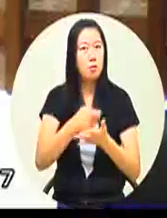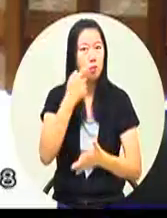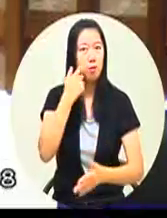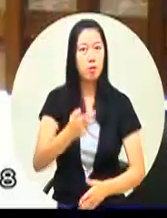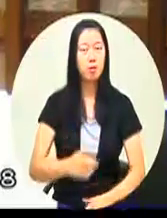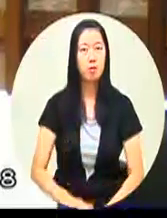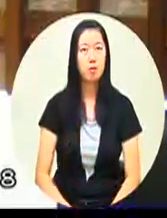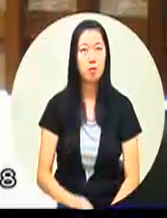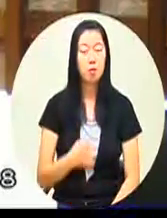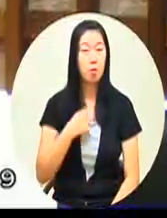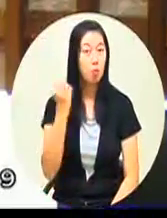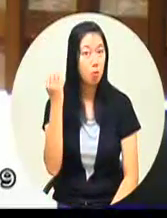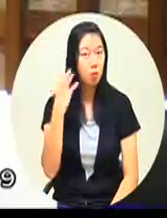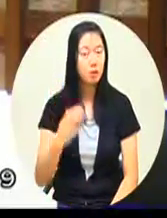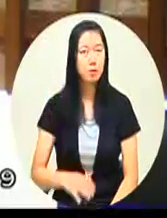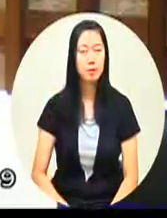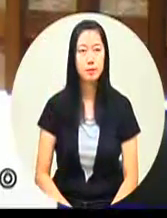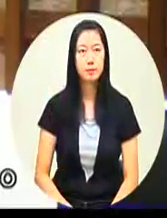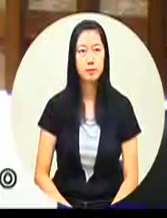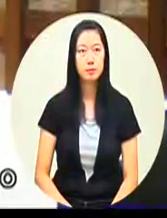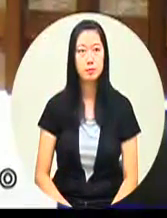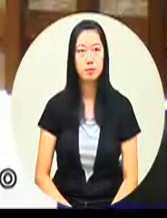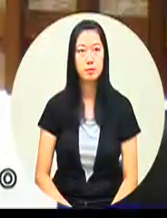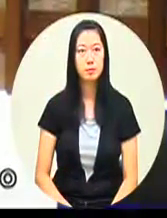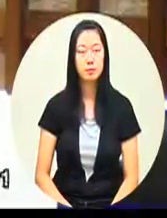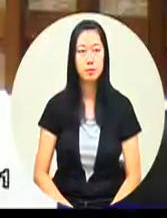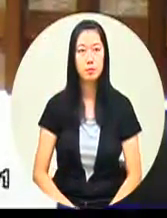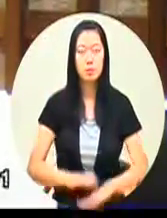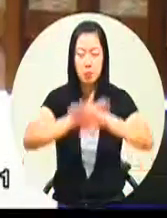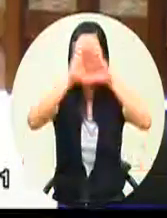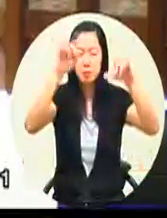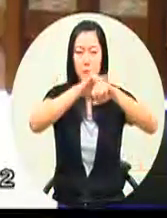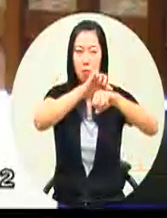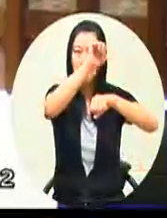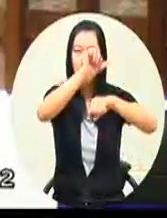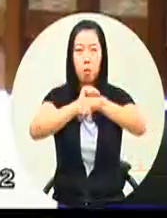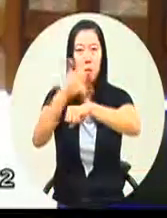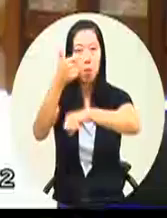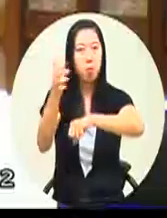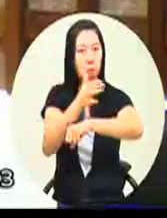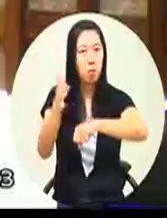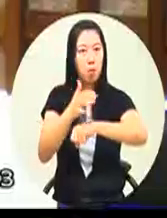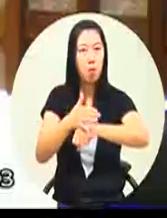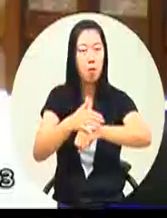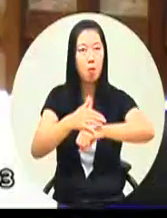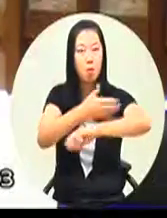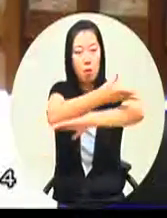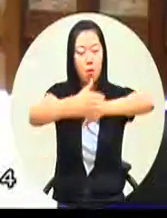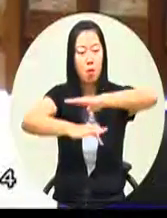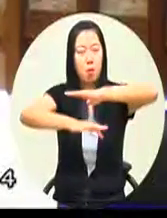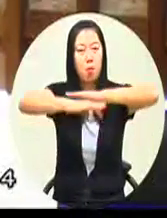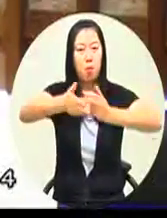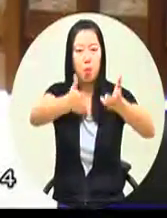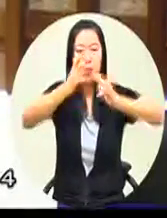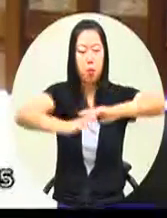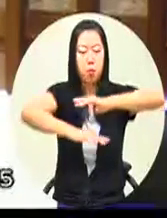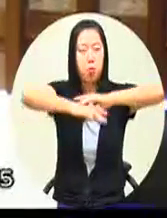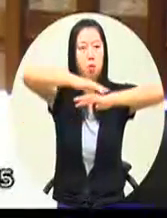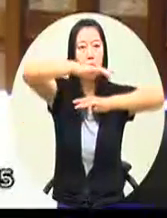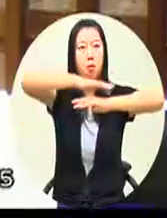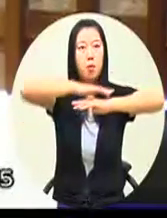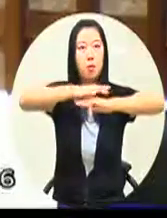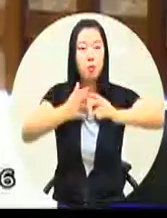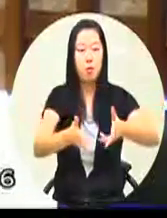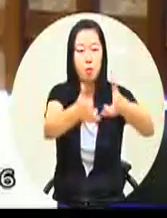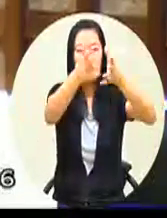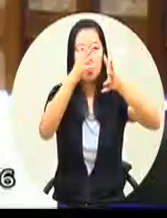我听讲甲五六点的时阵，规个淹过有够深，甲我八点落时，拄拄啊桥墩拄啊